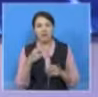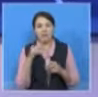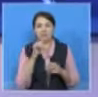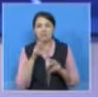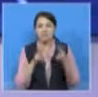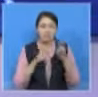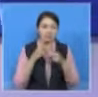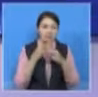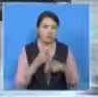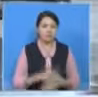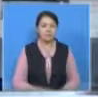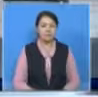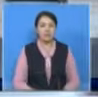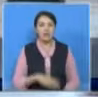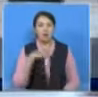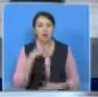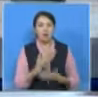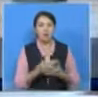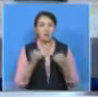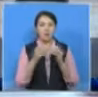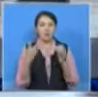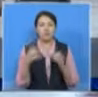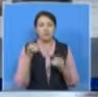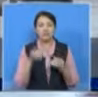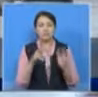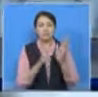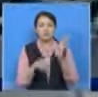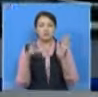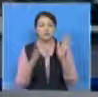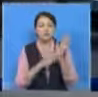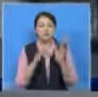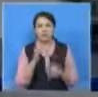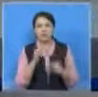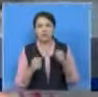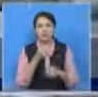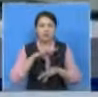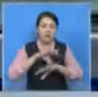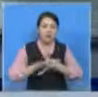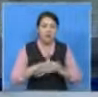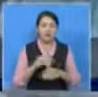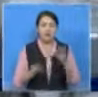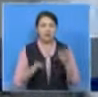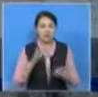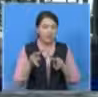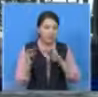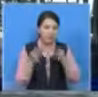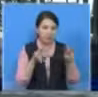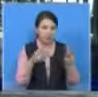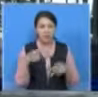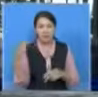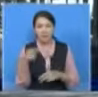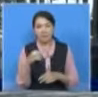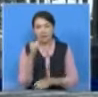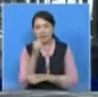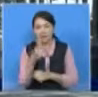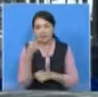отыр. Нақтырақ айтсақ, 13979 іс бұл орталықтағы 14 сот орындаушының қарап отырғаны. Яғни бір маманның